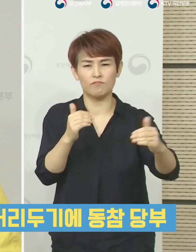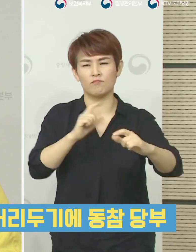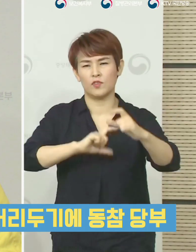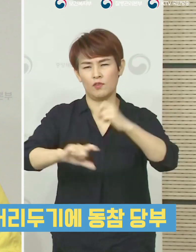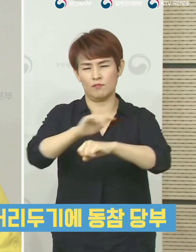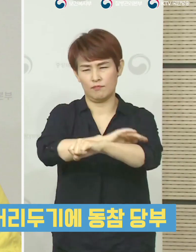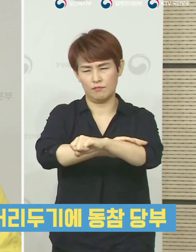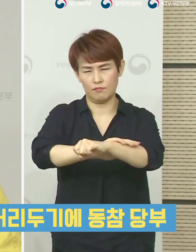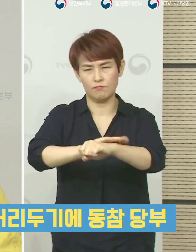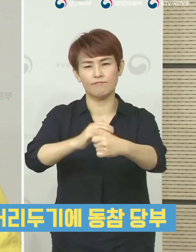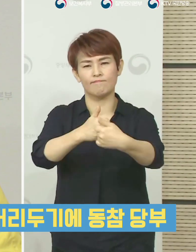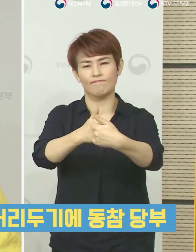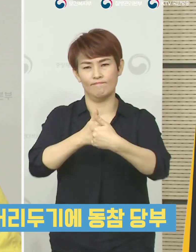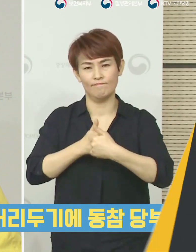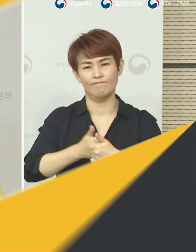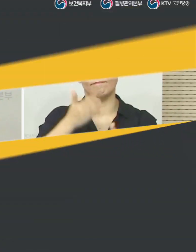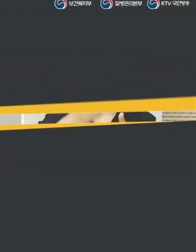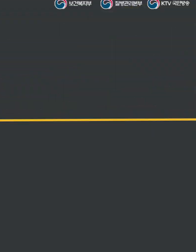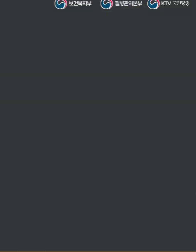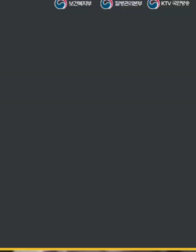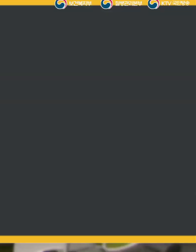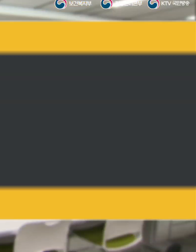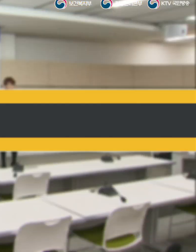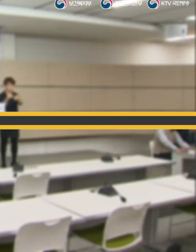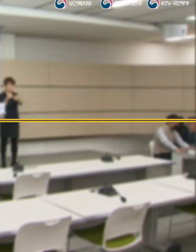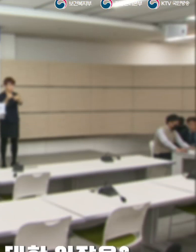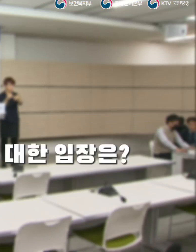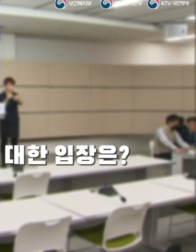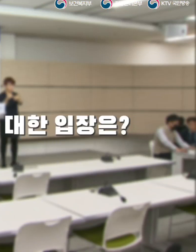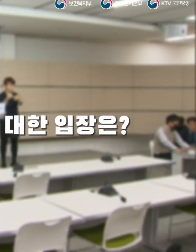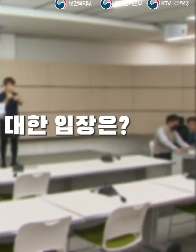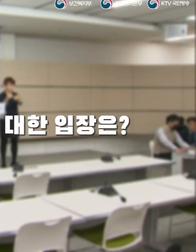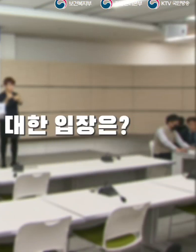적극적으로 동참해 주실 것을 부탁드립니다.